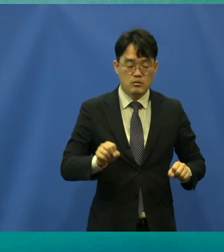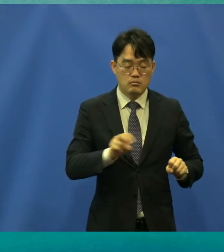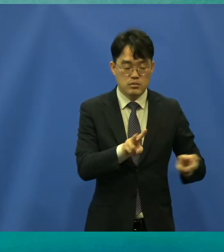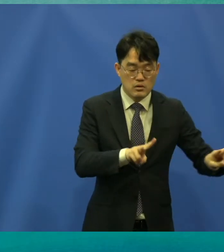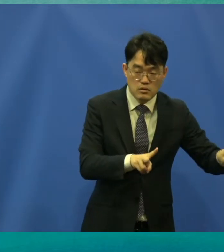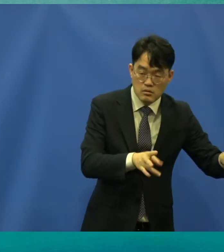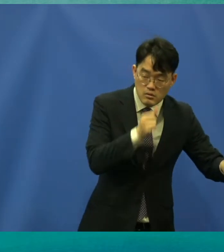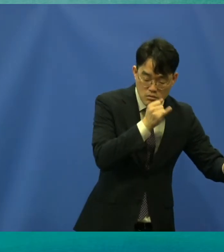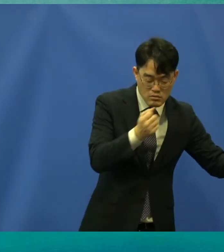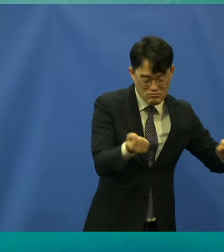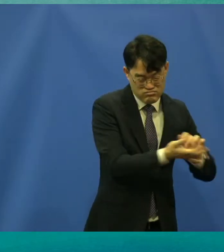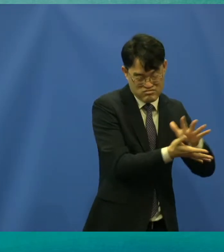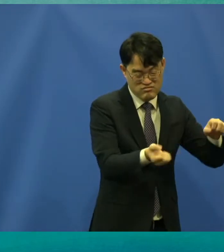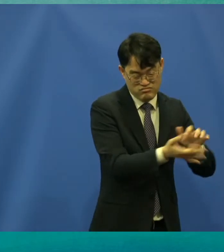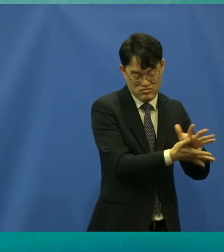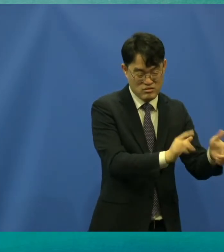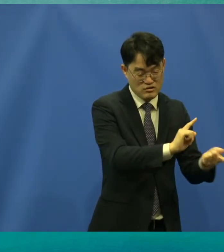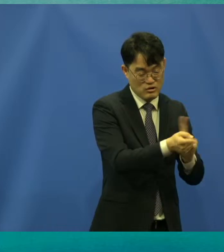전파됐어요.